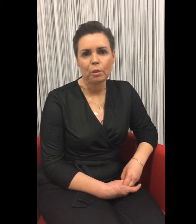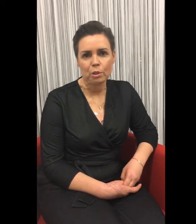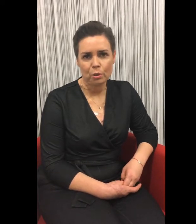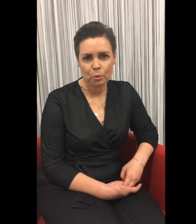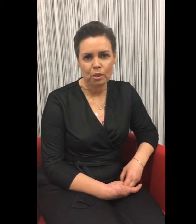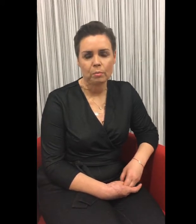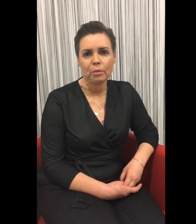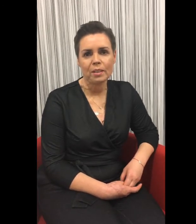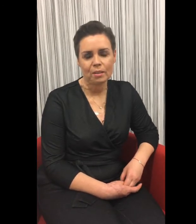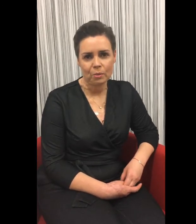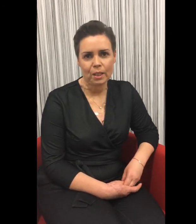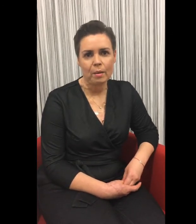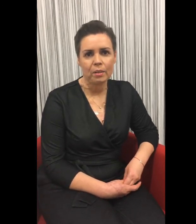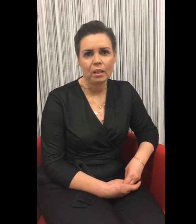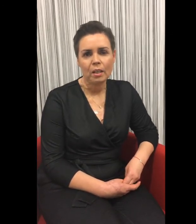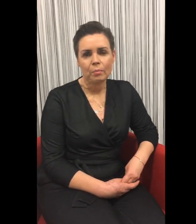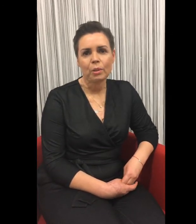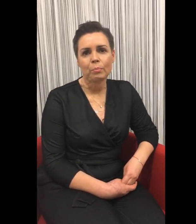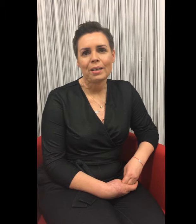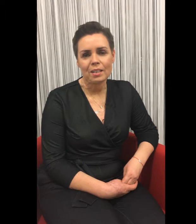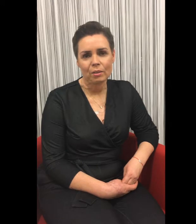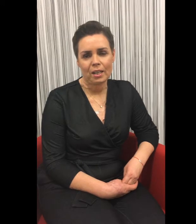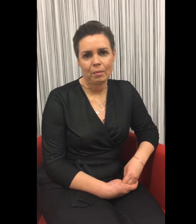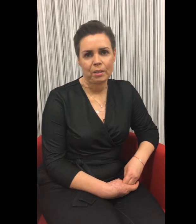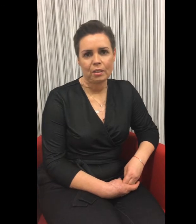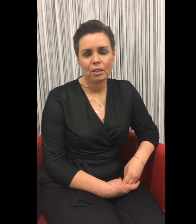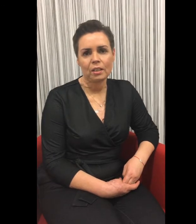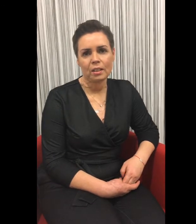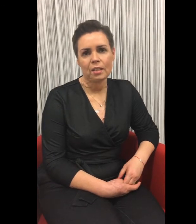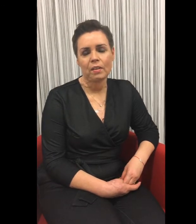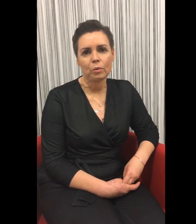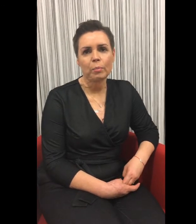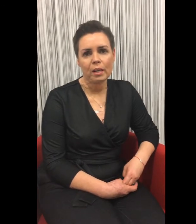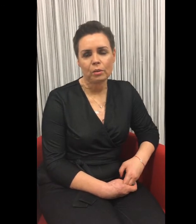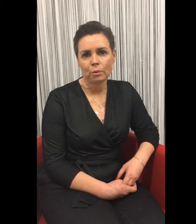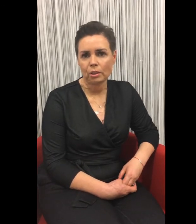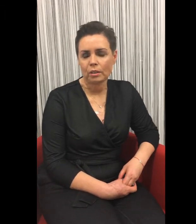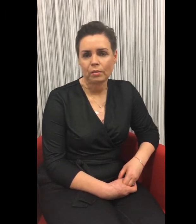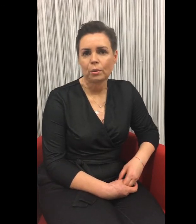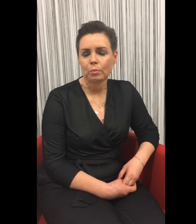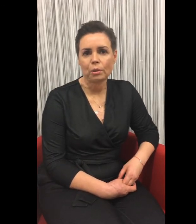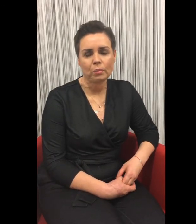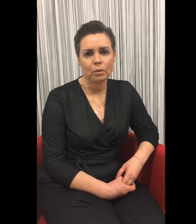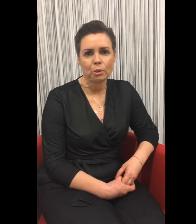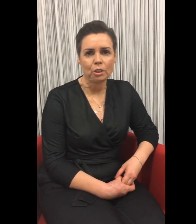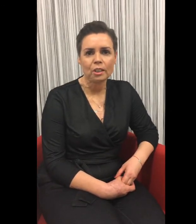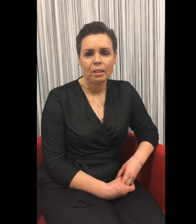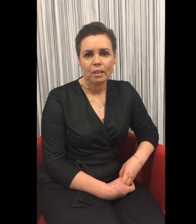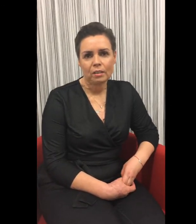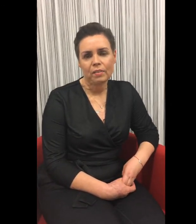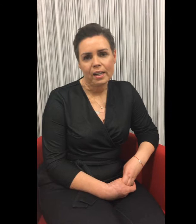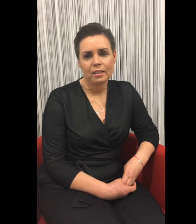blizny, moje przykurcze, moją laseroterapię, moją presoterapię, czyli to tak zwane ubranko uciskowe, które musimy